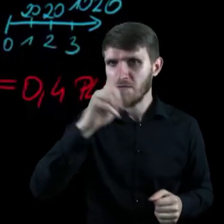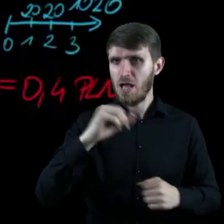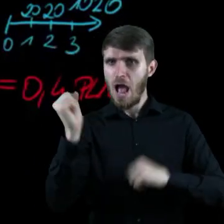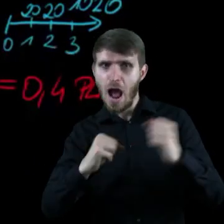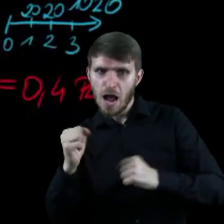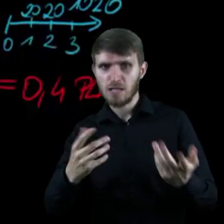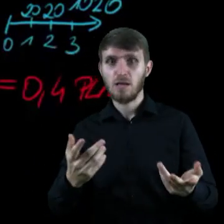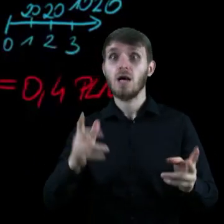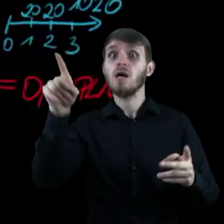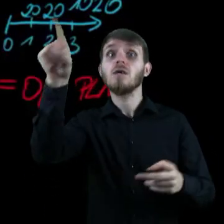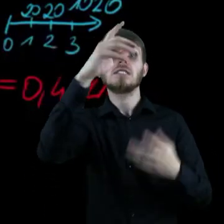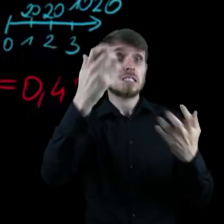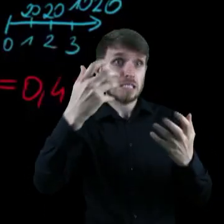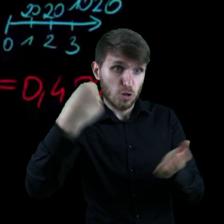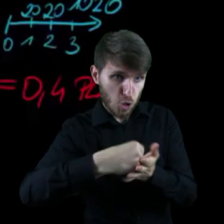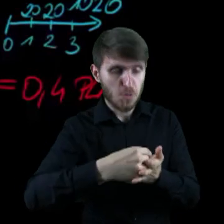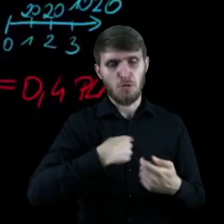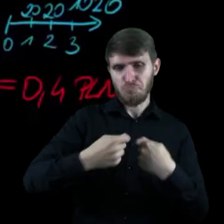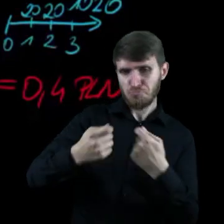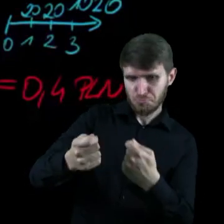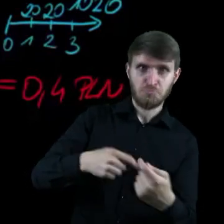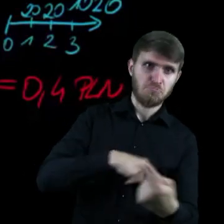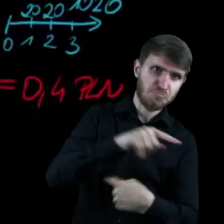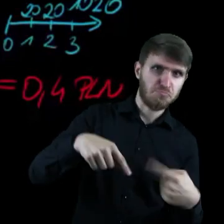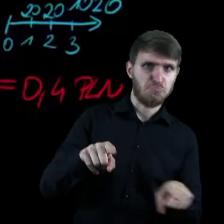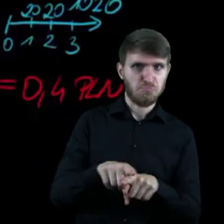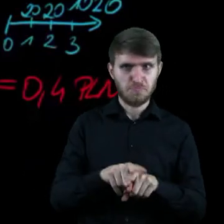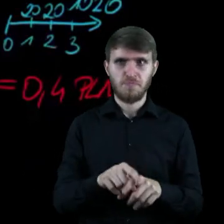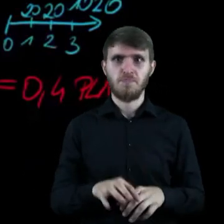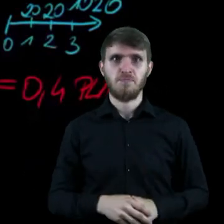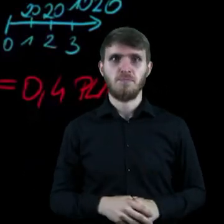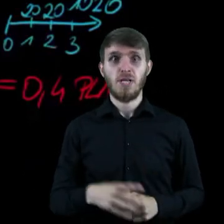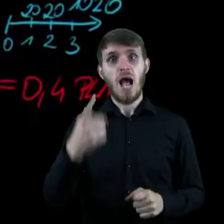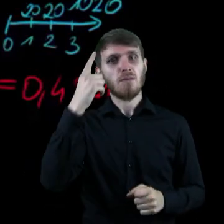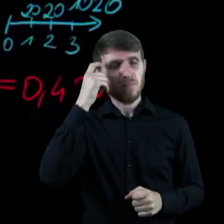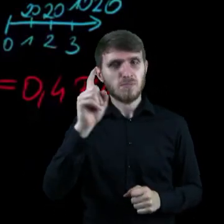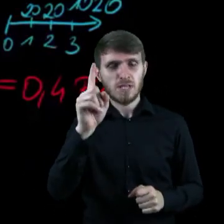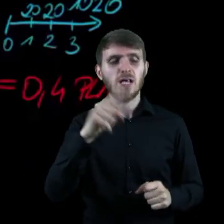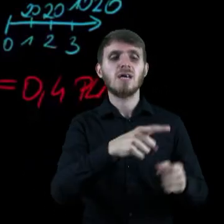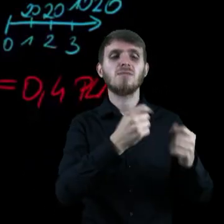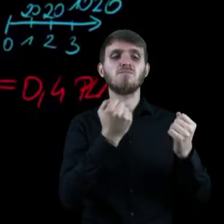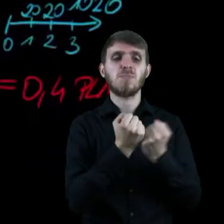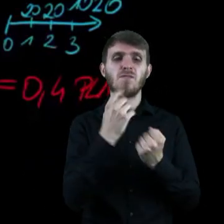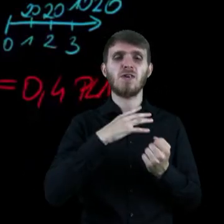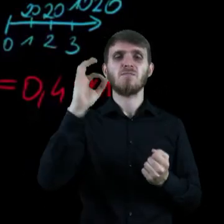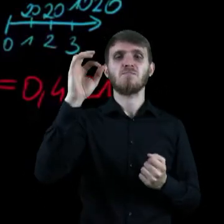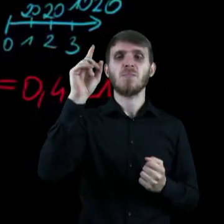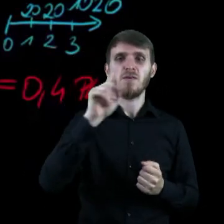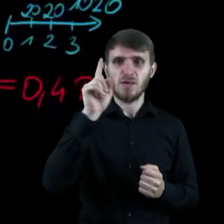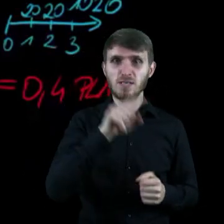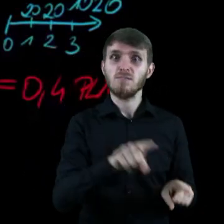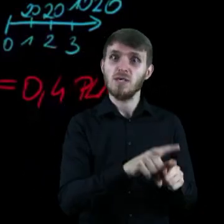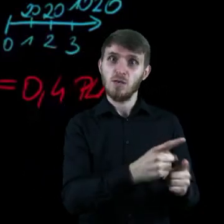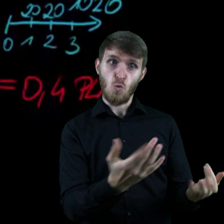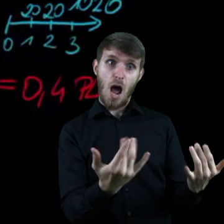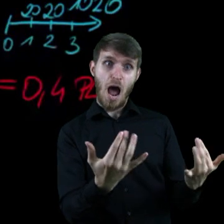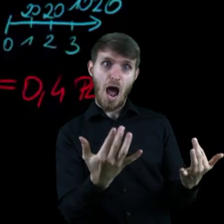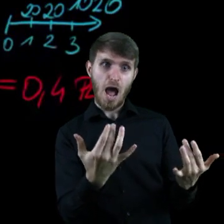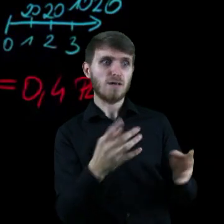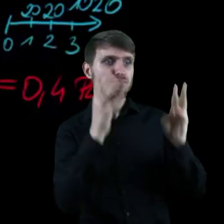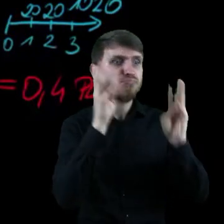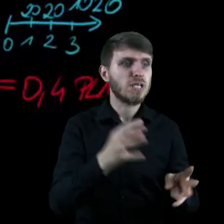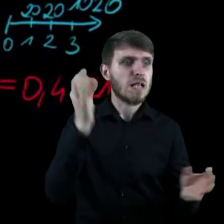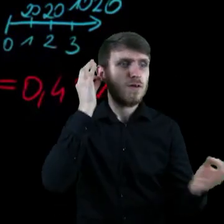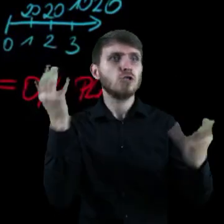warunkiem, że znajdzie się sprzedawca albo nabywca. Przy czym warto zanotować, że informacje dotyczące obligacji nie są tak łatwo dostępne jak